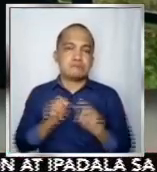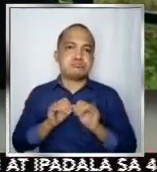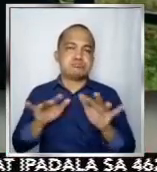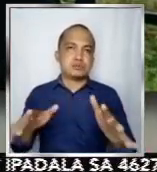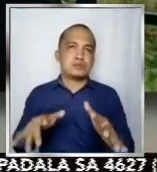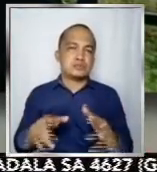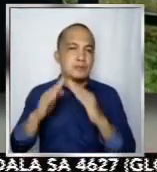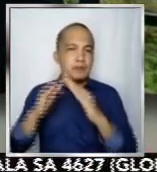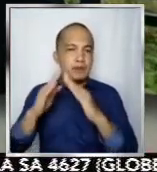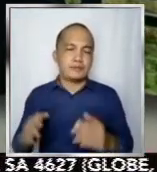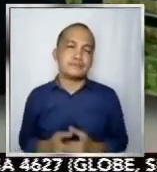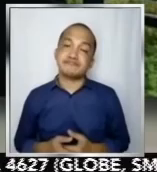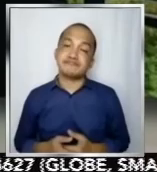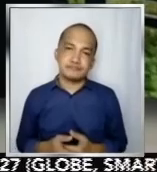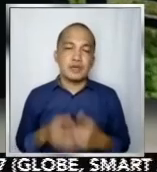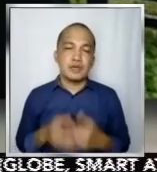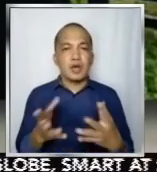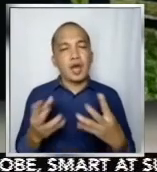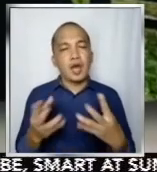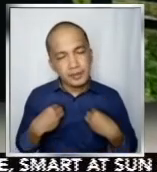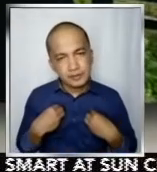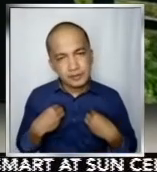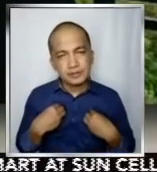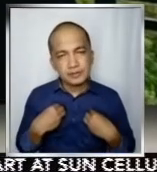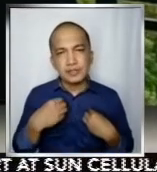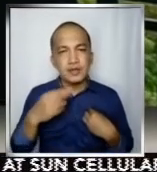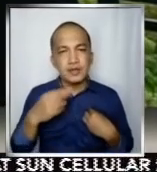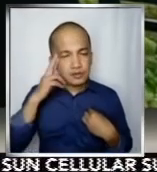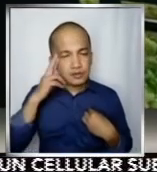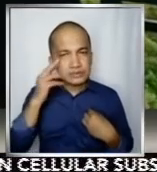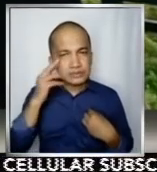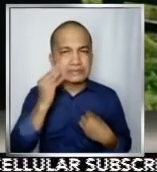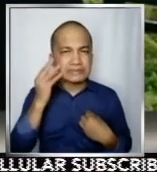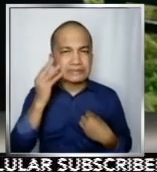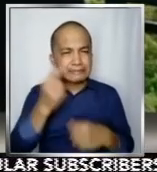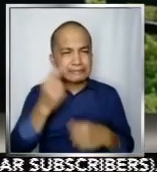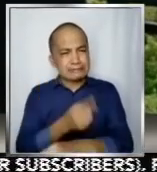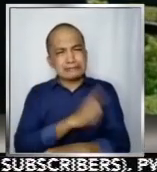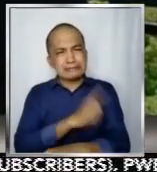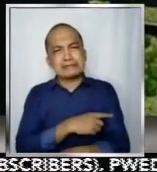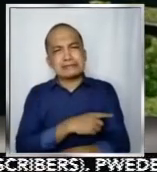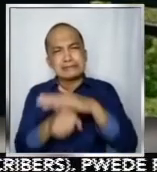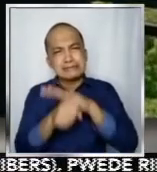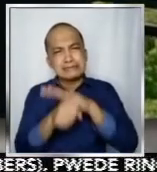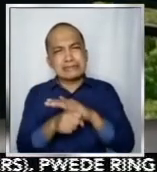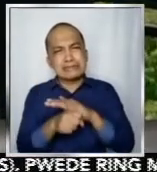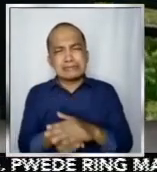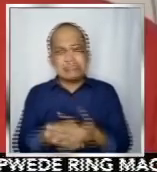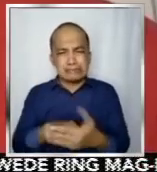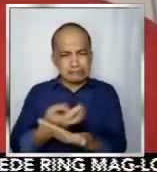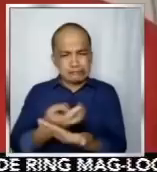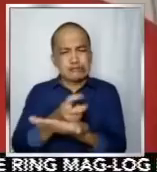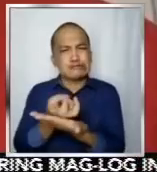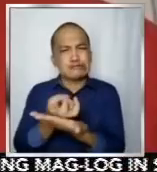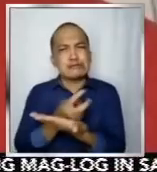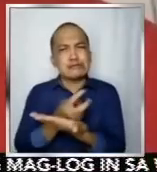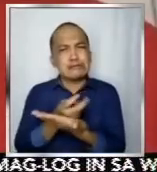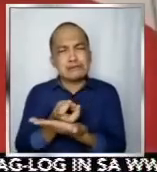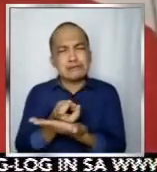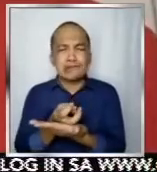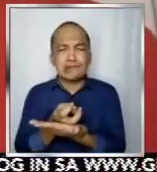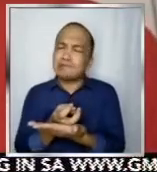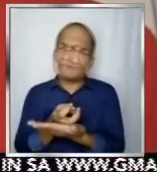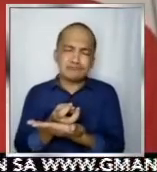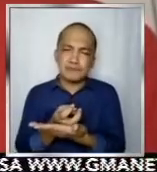ni Rocco, nakaranas siya ng matinding stress at anxiety. Pero sa halip na magmukmuk sa problema, ginagawa ko is